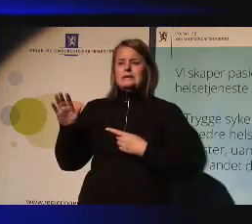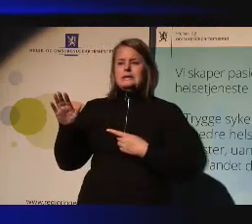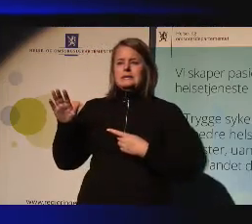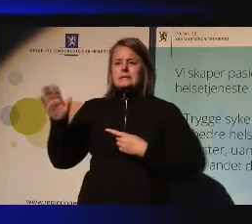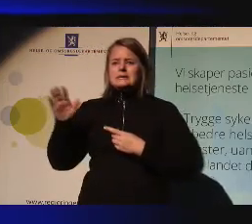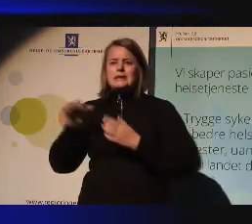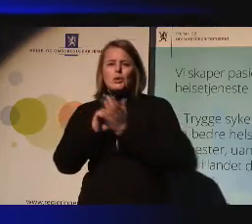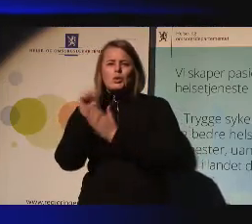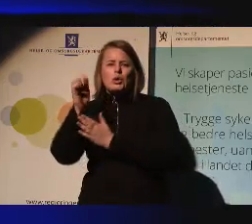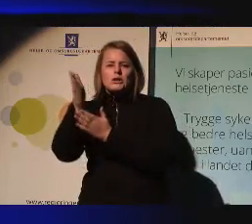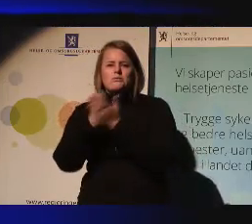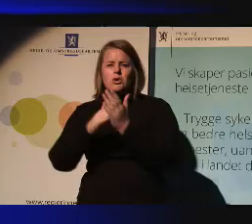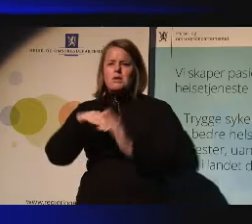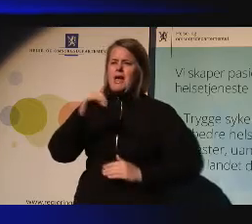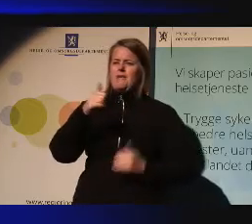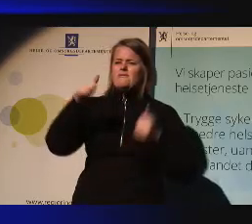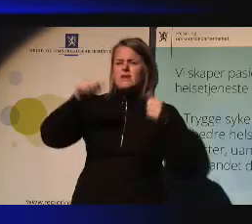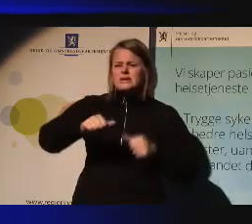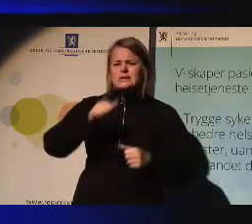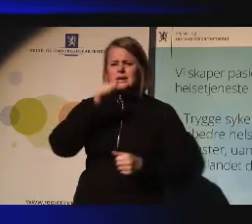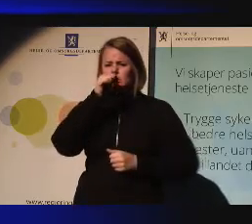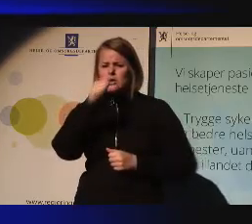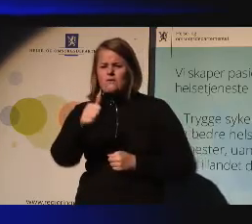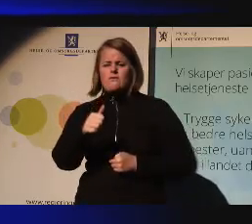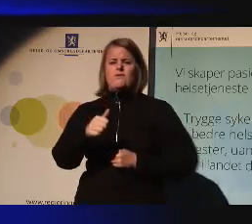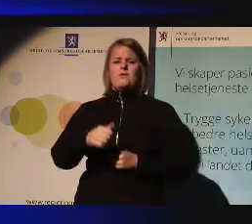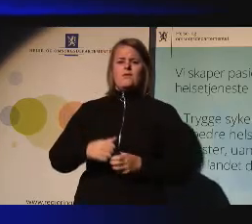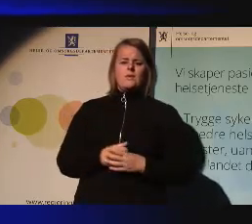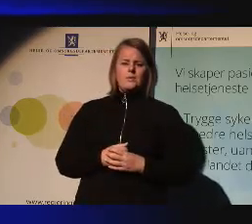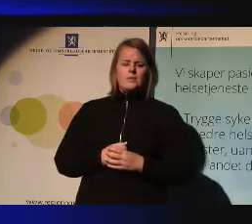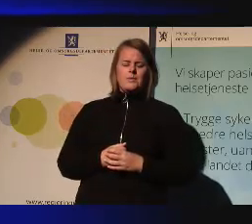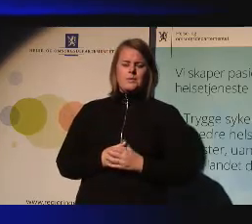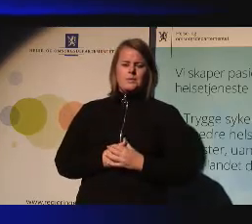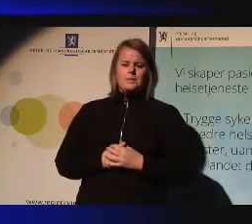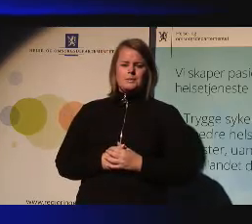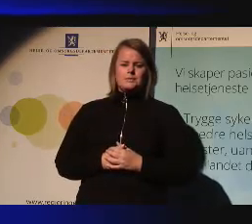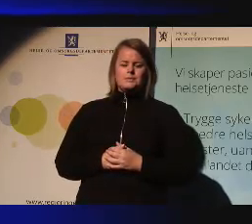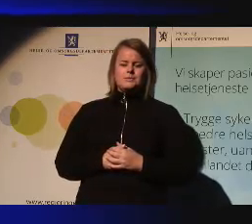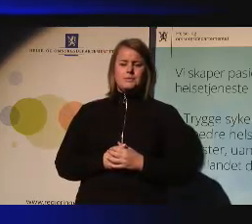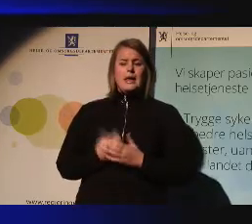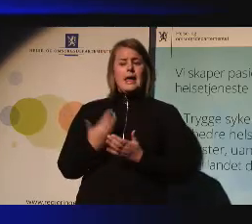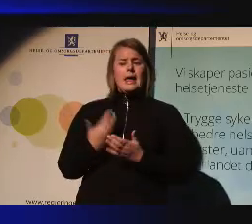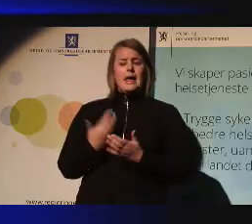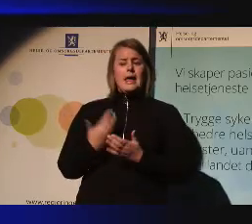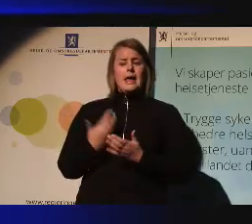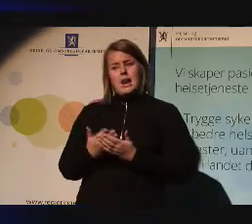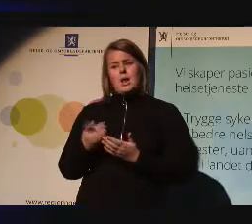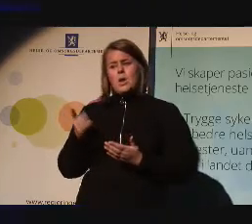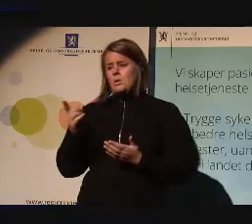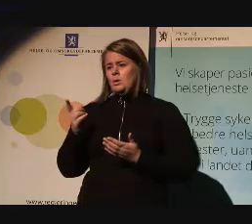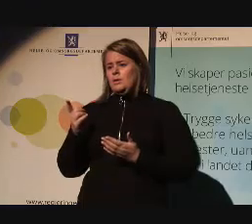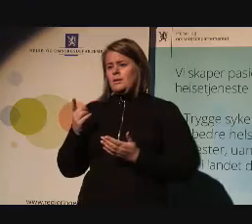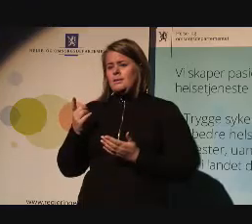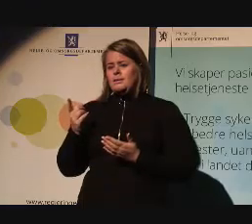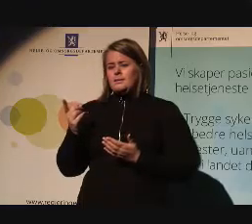vanskeligere, tøffere, sterkere uttrykk. Hun gjorde ting